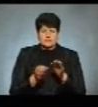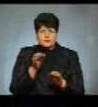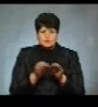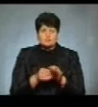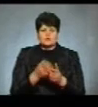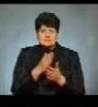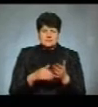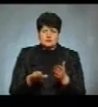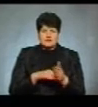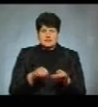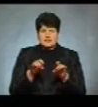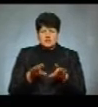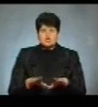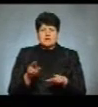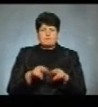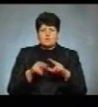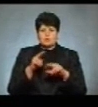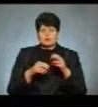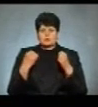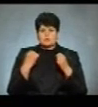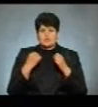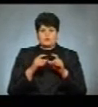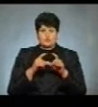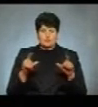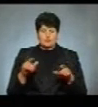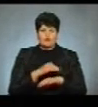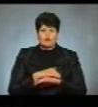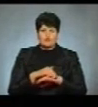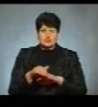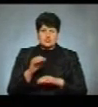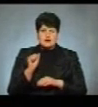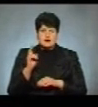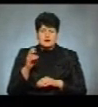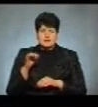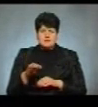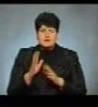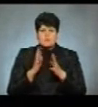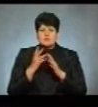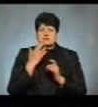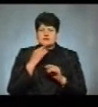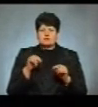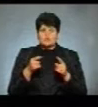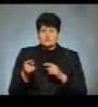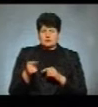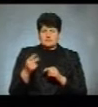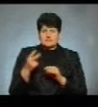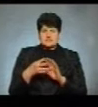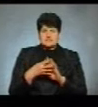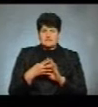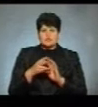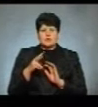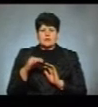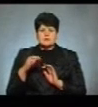дозвільне рішення на побудову спортивного комплексу під назвою «Вулична академія» у Парку національного відродження в Тернополі. І 29